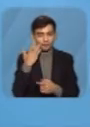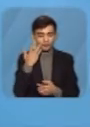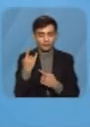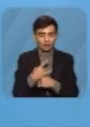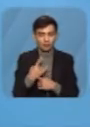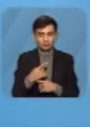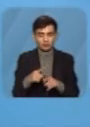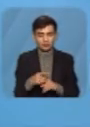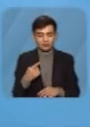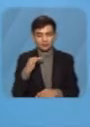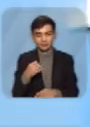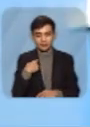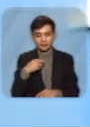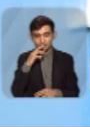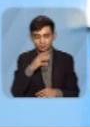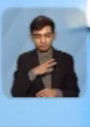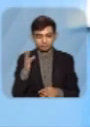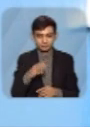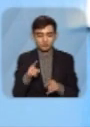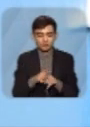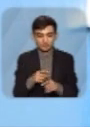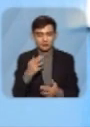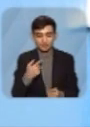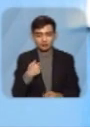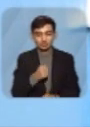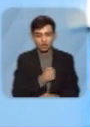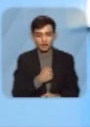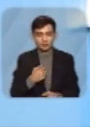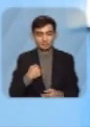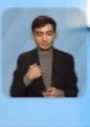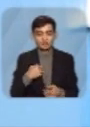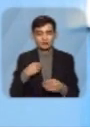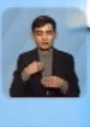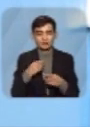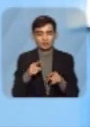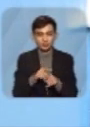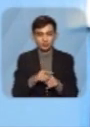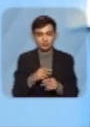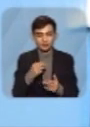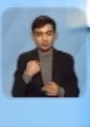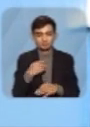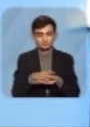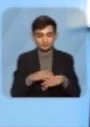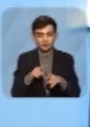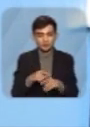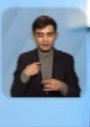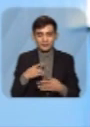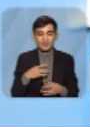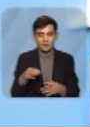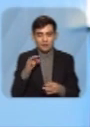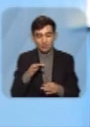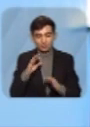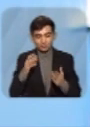ложь по-своему воспринял неправильно. Естественно, сожалею, что дал волю своим нервозным эмоциям